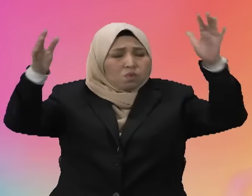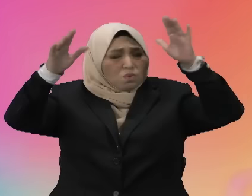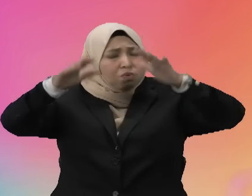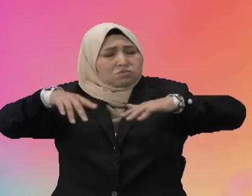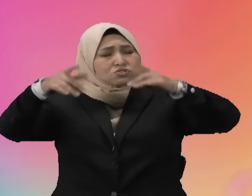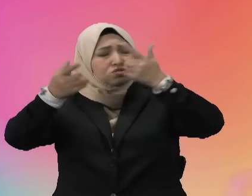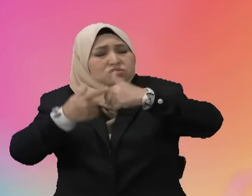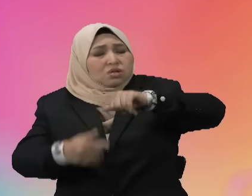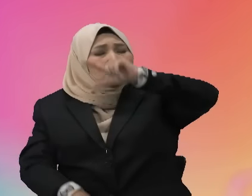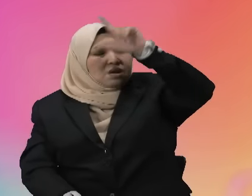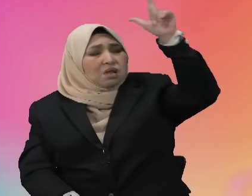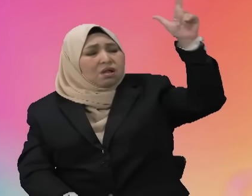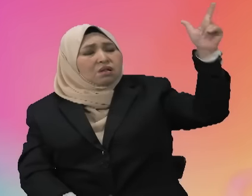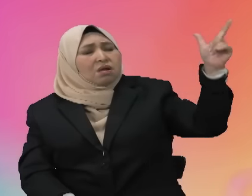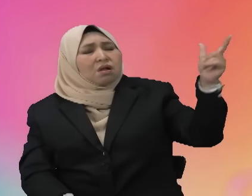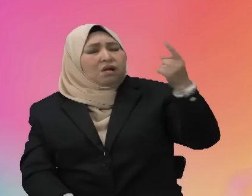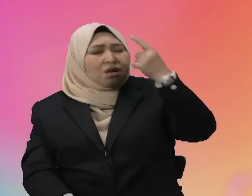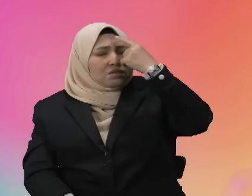ماء